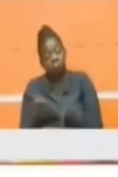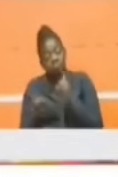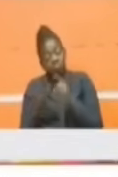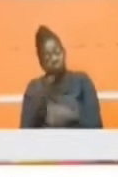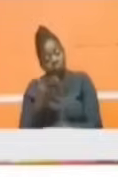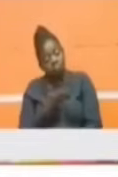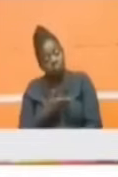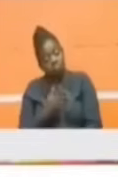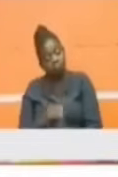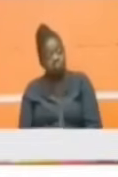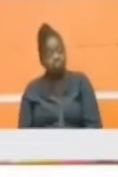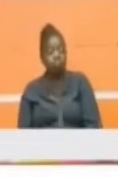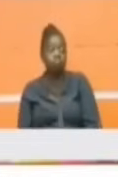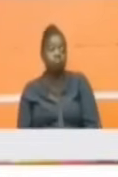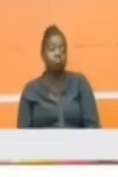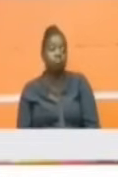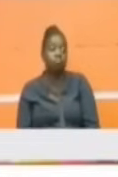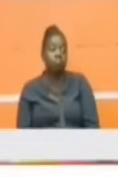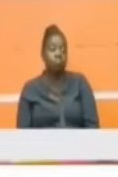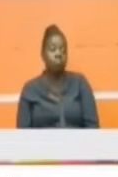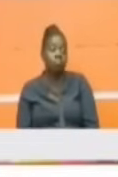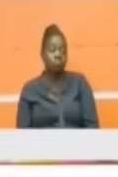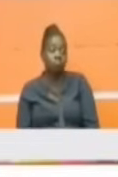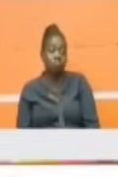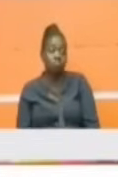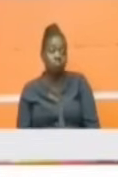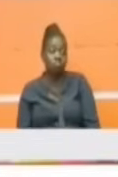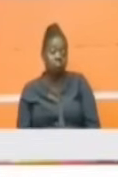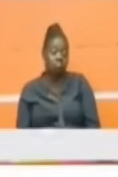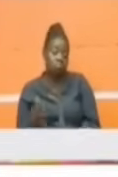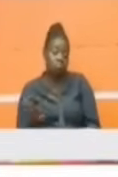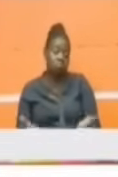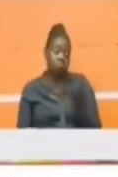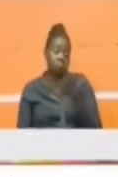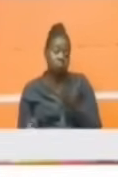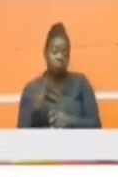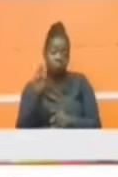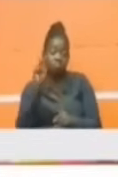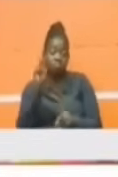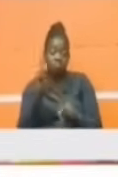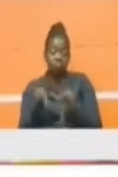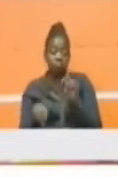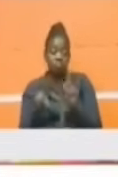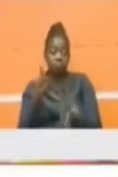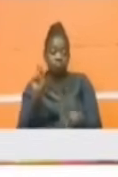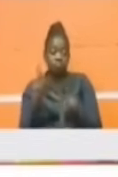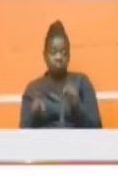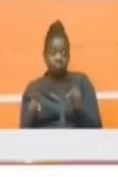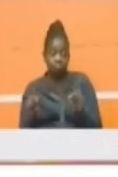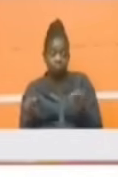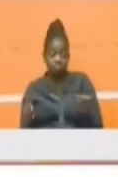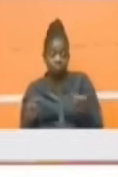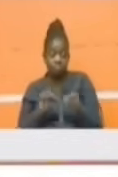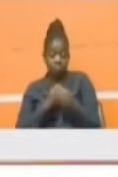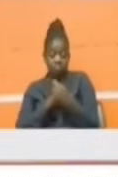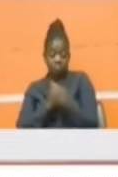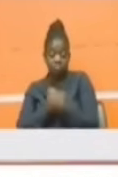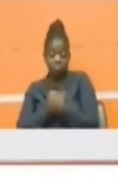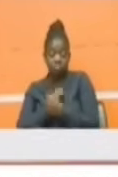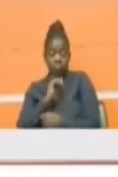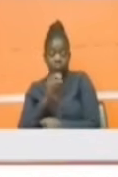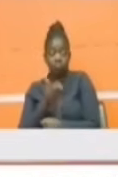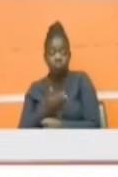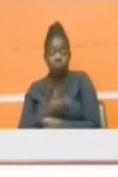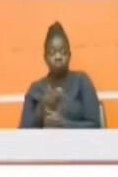tuziina eza kiragala osobola okugamba zenyagala mbeere ya pinka abakyala baagala nnyo pinka ekyokusatu